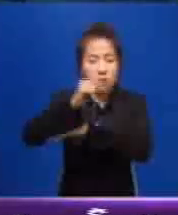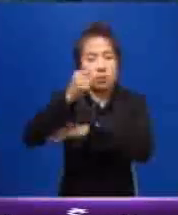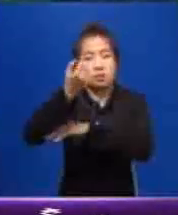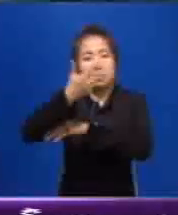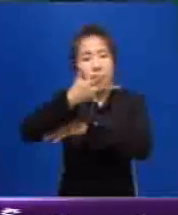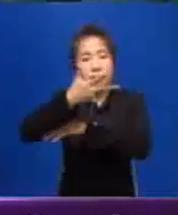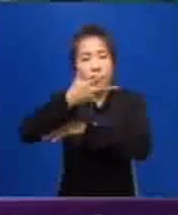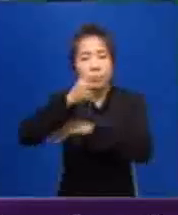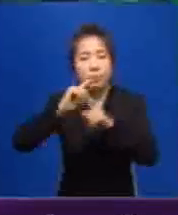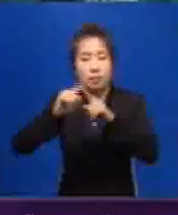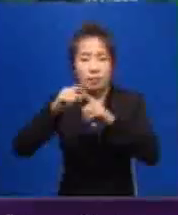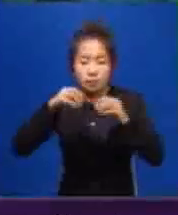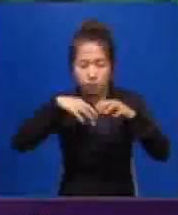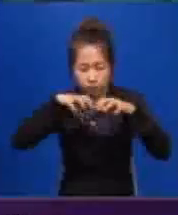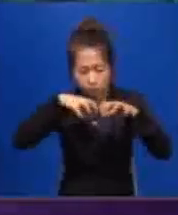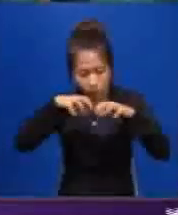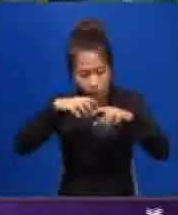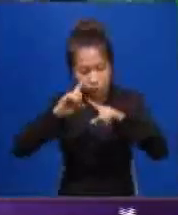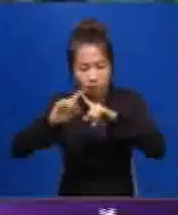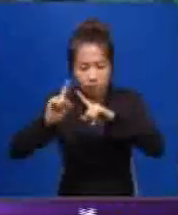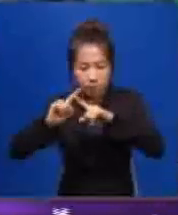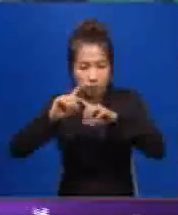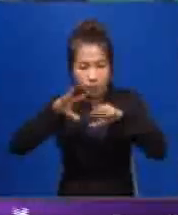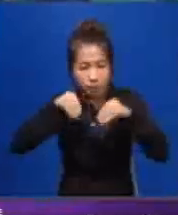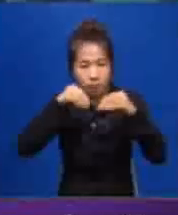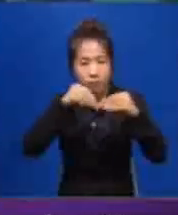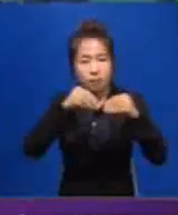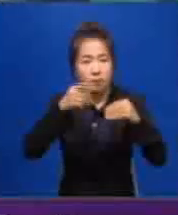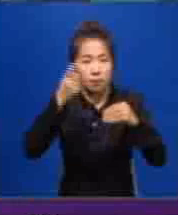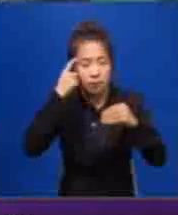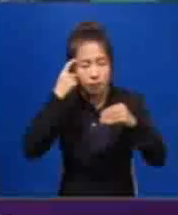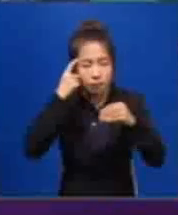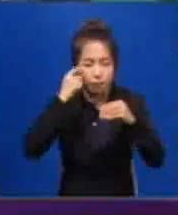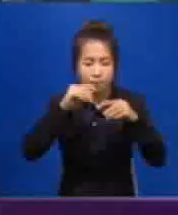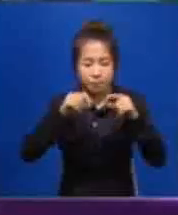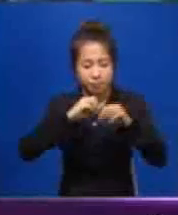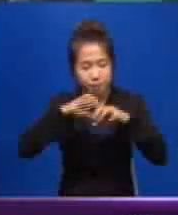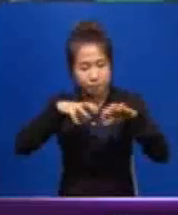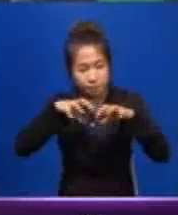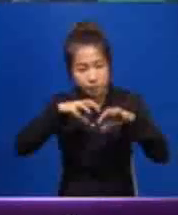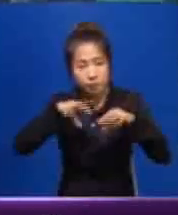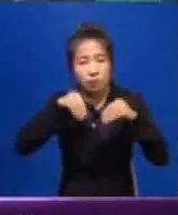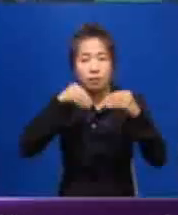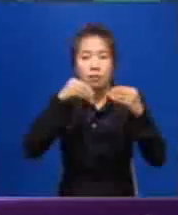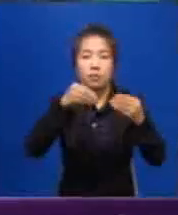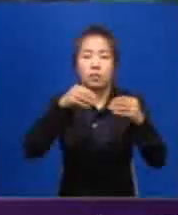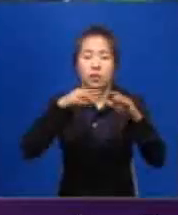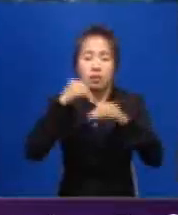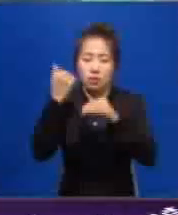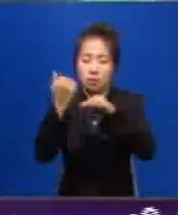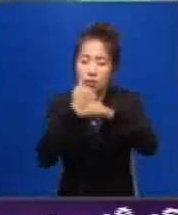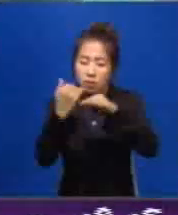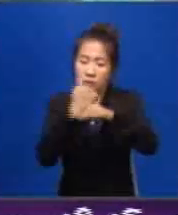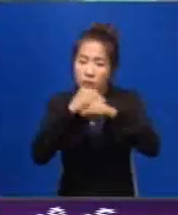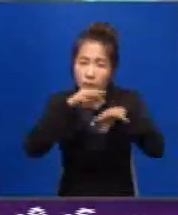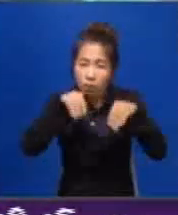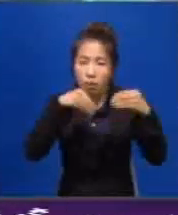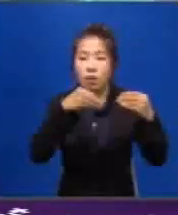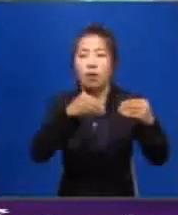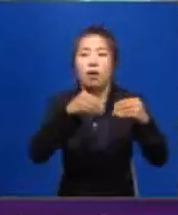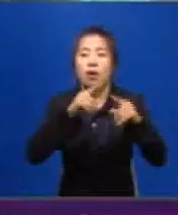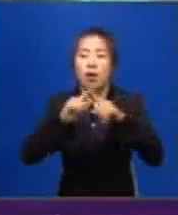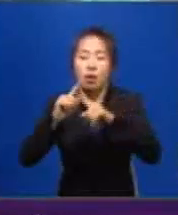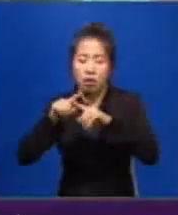จนอทีต้ปิดการจรจรถนนหัวมากี่จะมงหนาไปถนนกรุเทพกรธาและทำให้นายสมปองอนุกูลอายุ 54